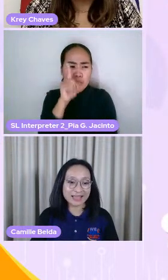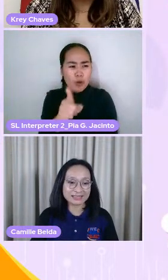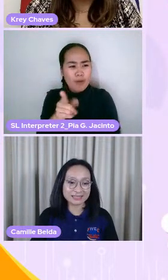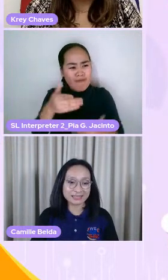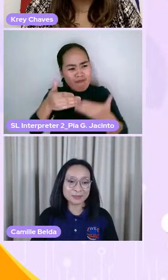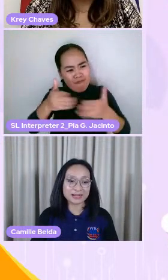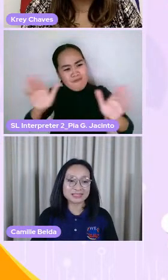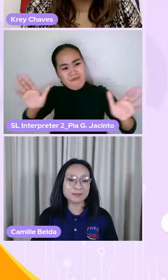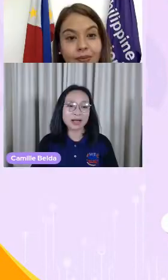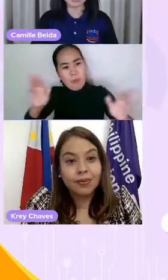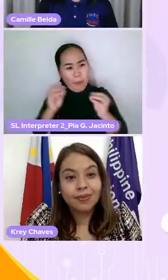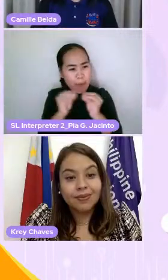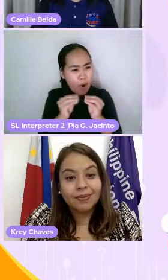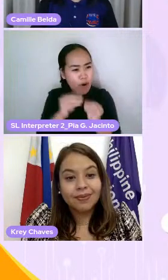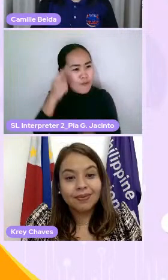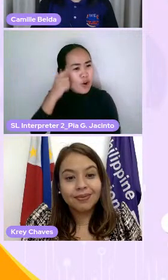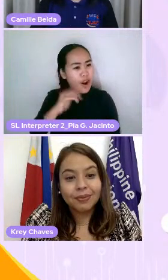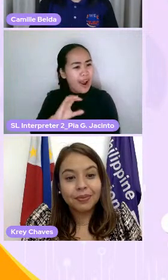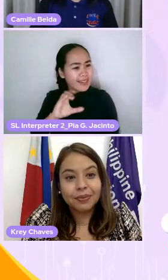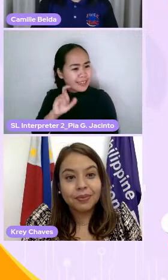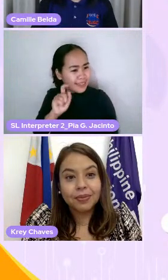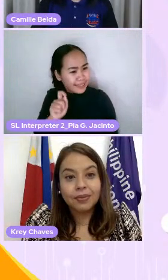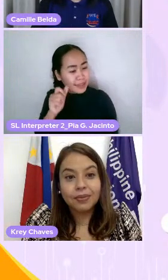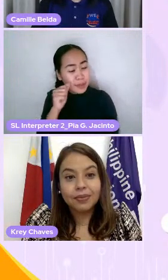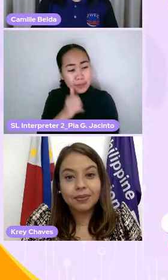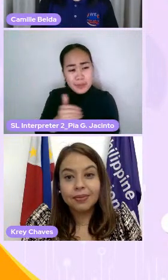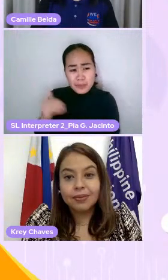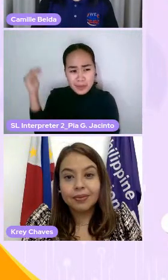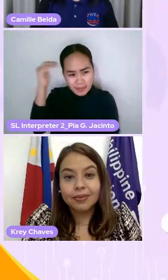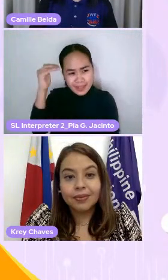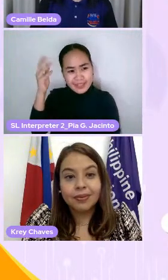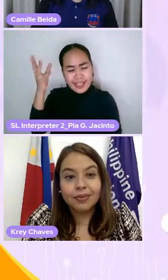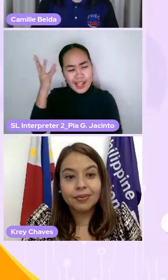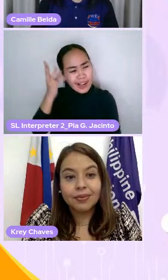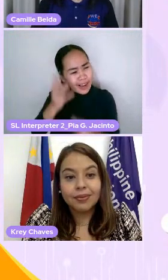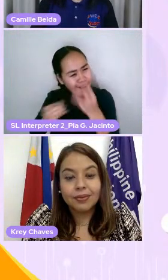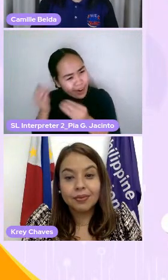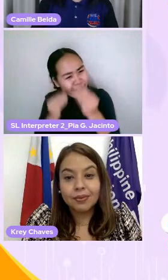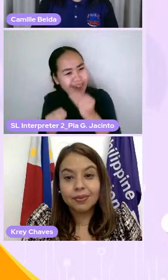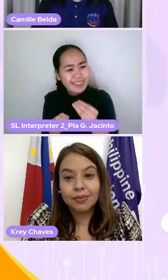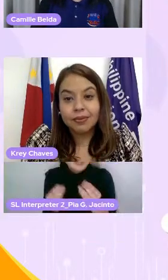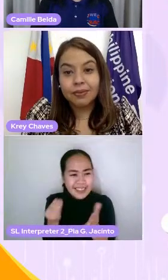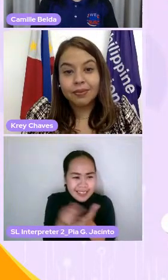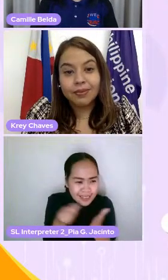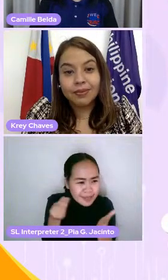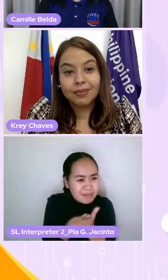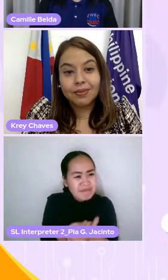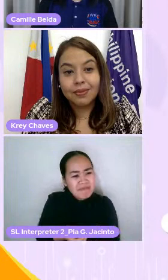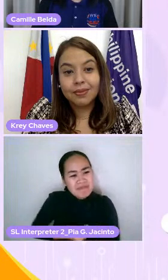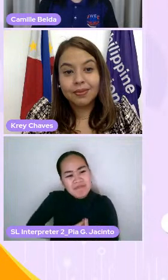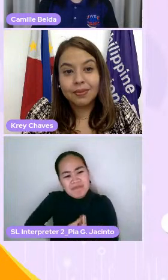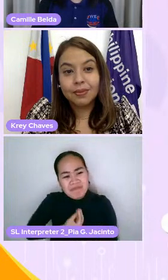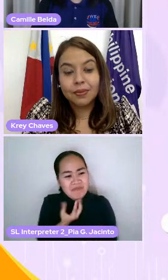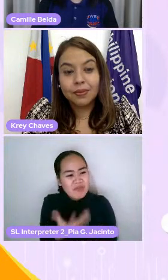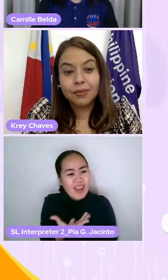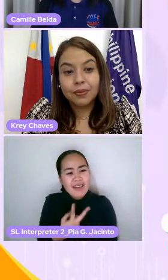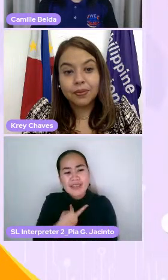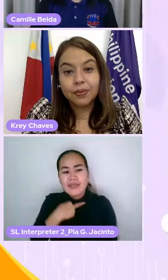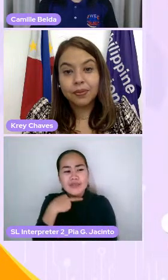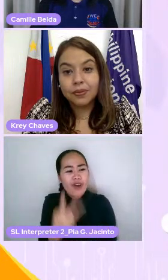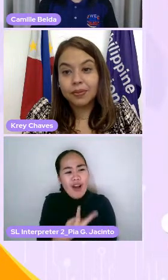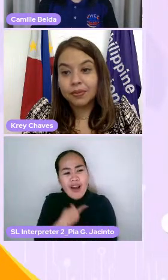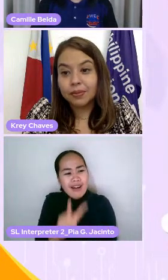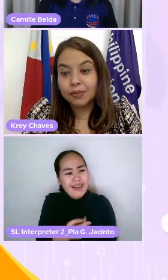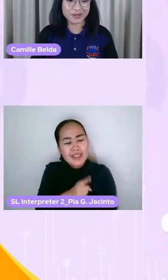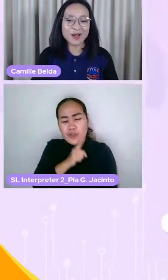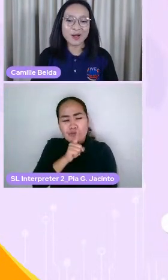sa ICT para sa mga kababaihan na matuto, kumita, mag-express ng kanilang voices, and of course,